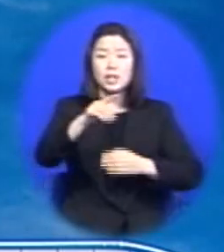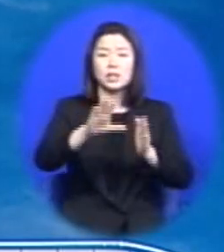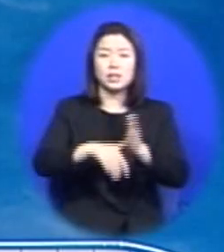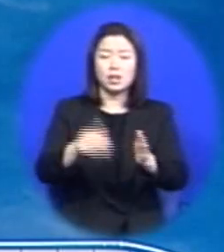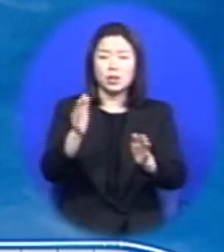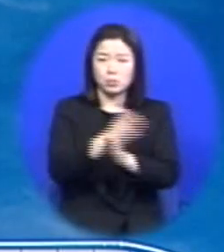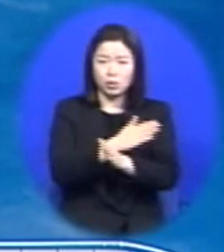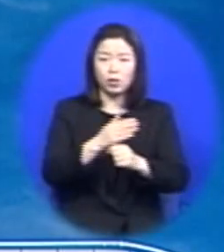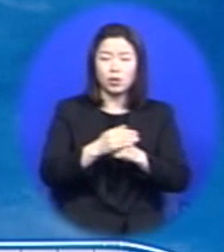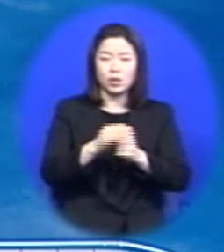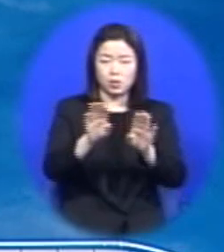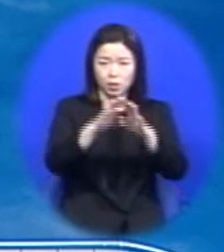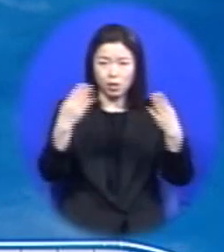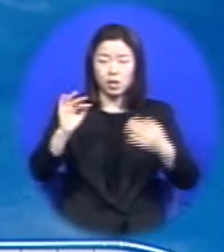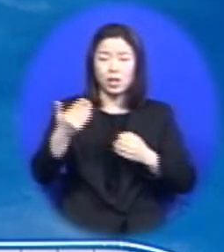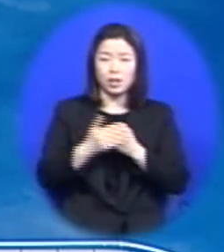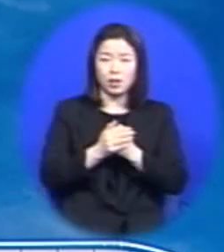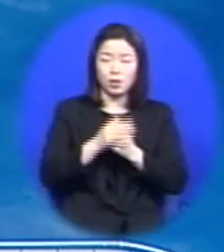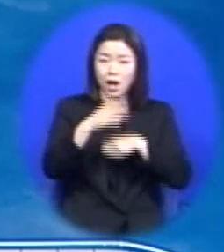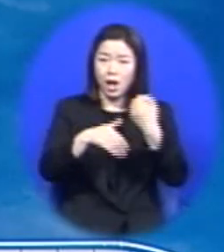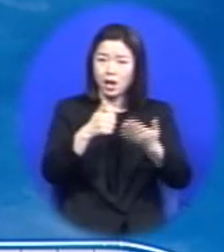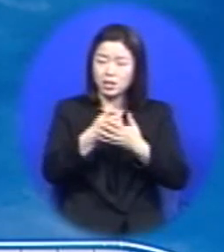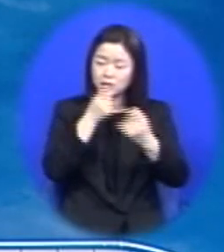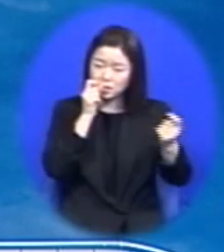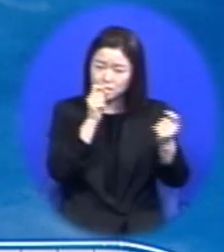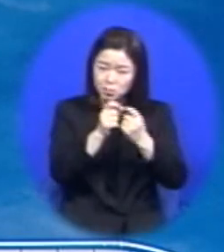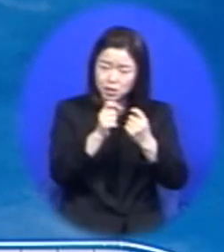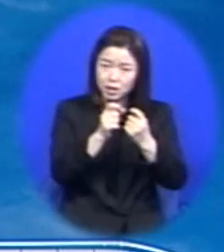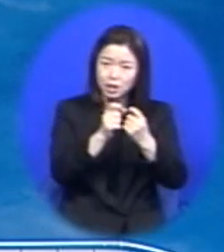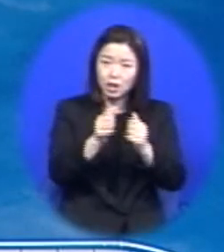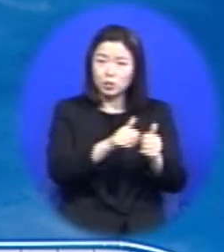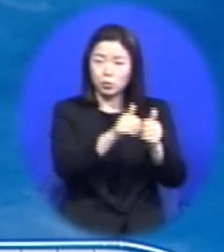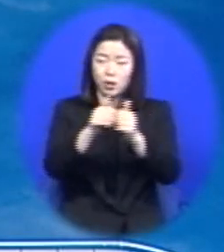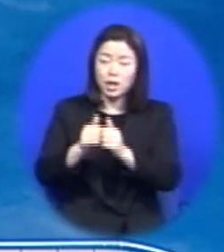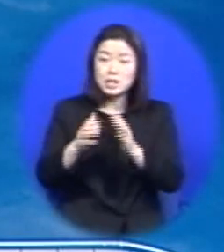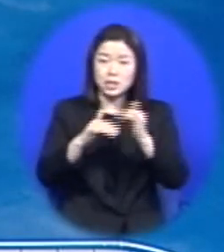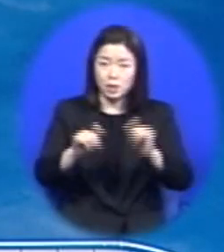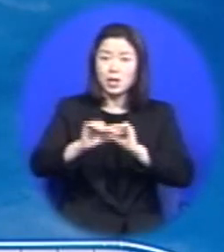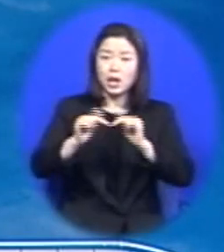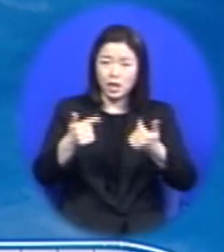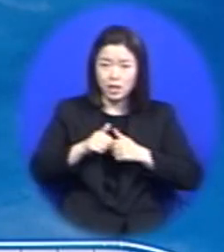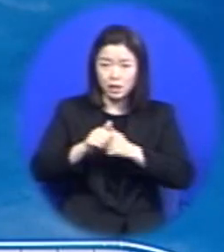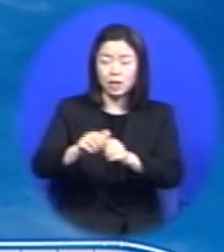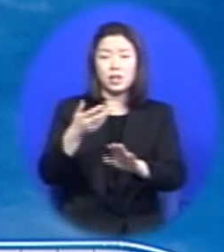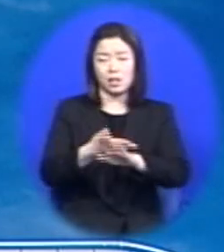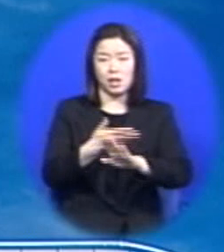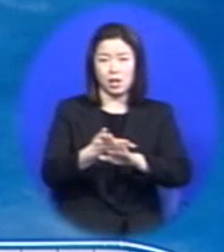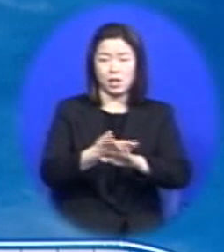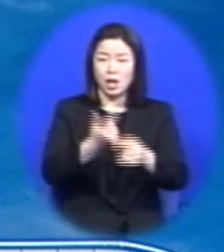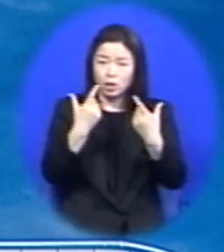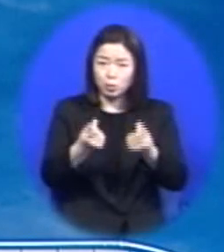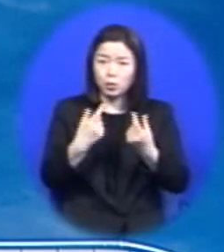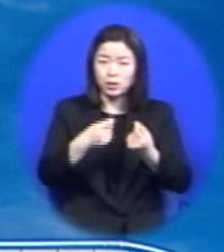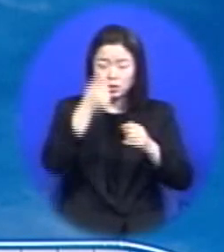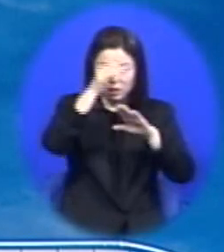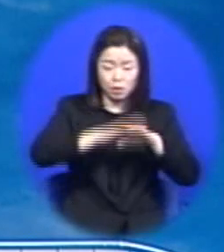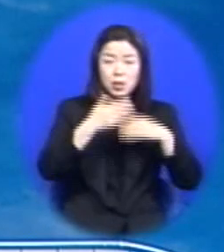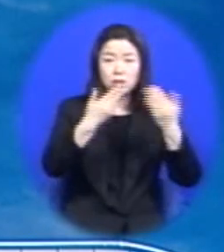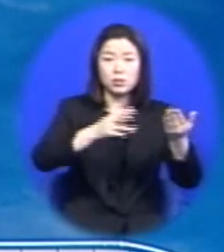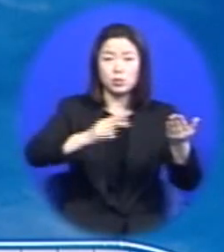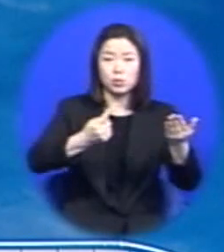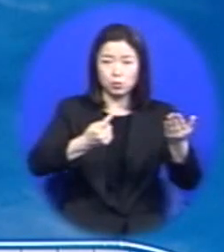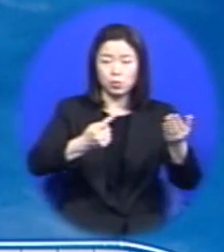하나님과 친밀히 동행하는 사람이냐 아니냐에 따라서 예배가 달라져요. 똑같은 예배를 드려도 왜 역사가 다른가?